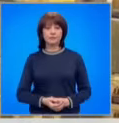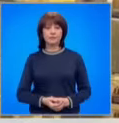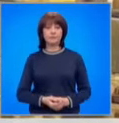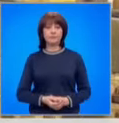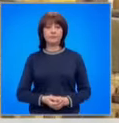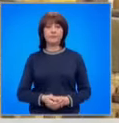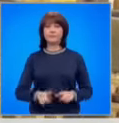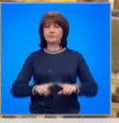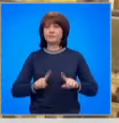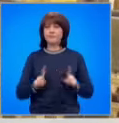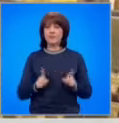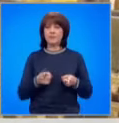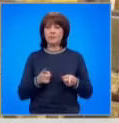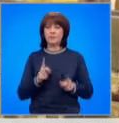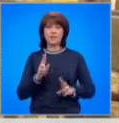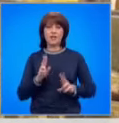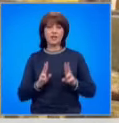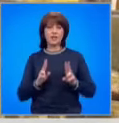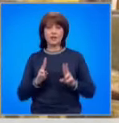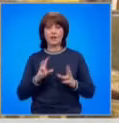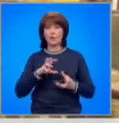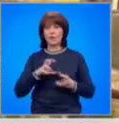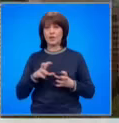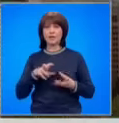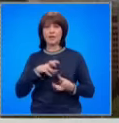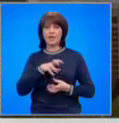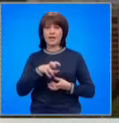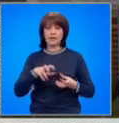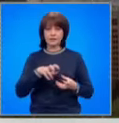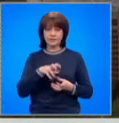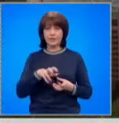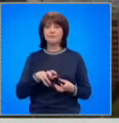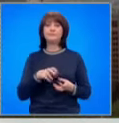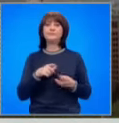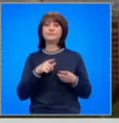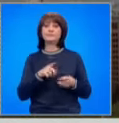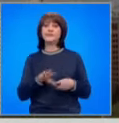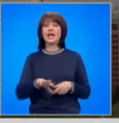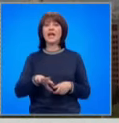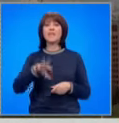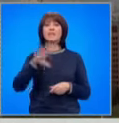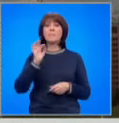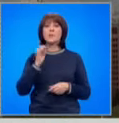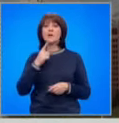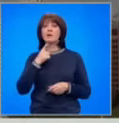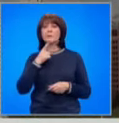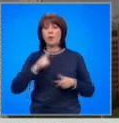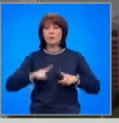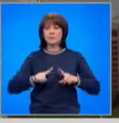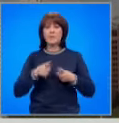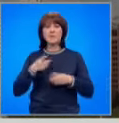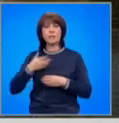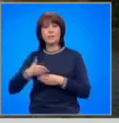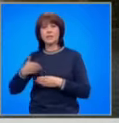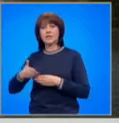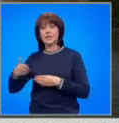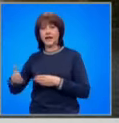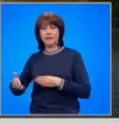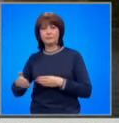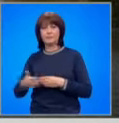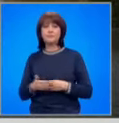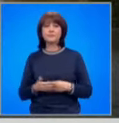За бързо разрешаване на политическата криза, лидерът на британските консерватори се избира по ускорена процедура и прагът за участие е